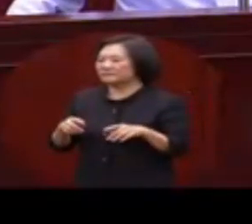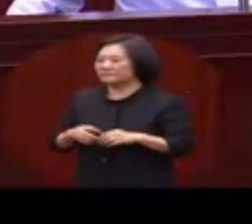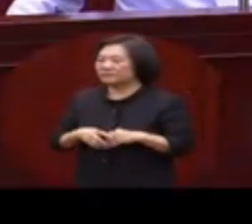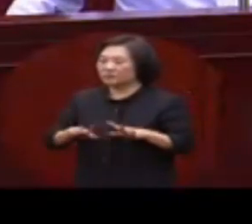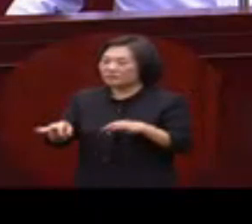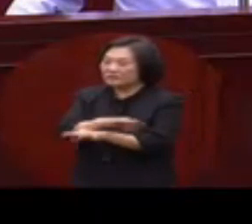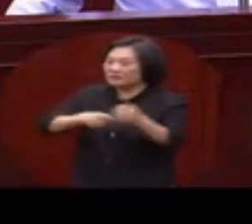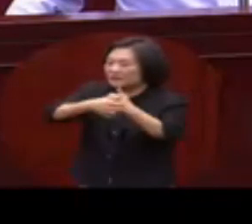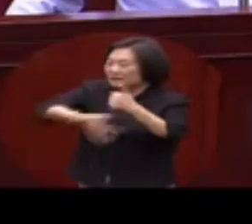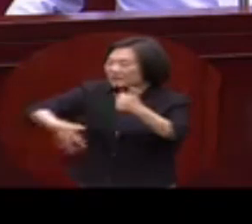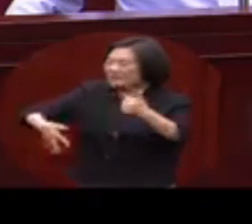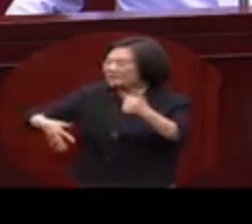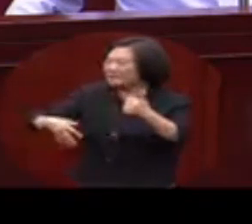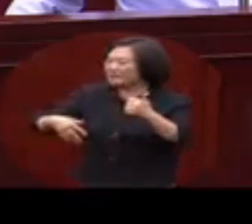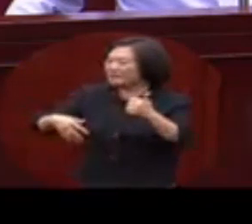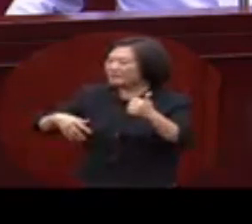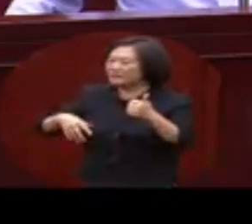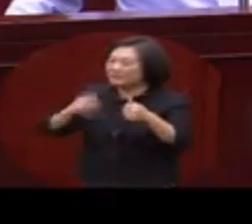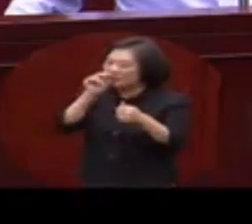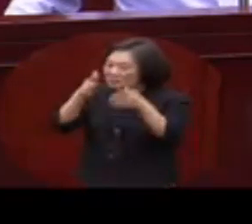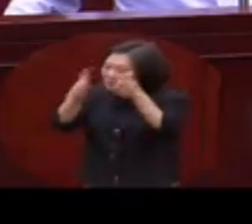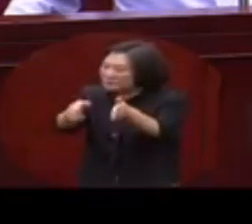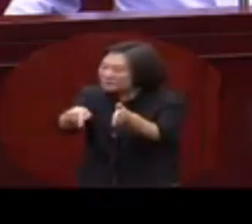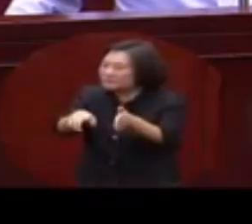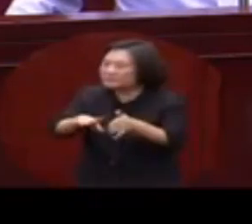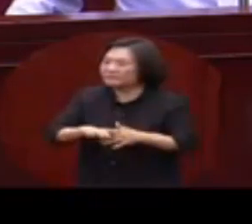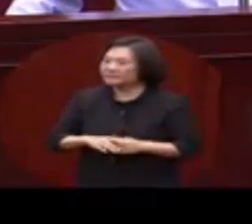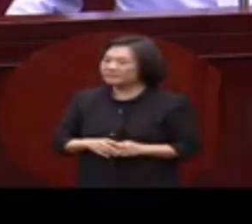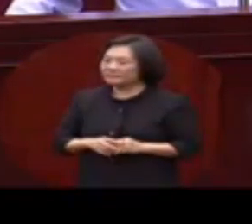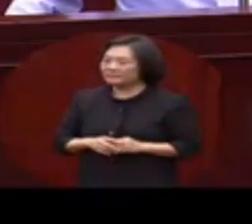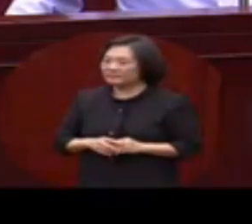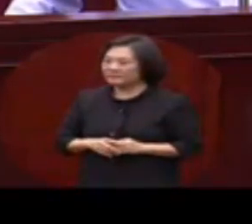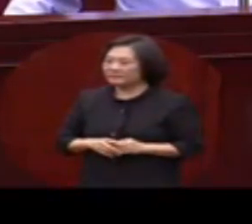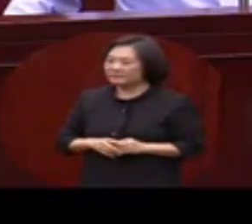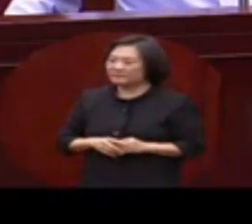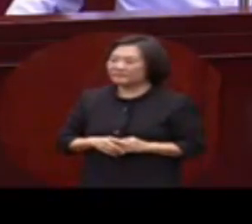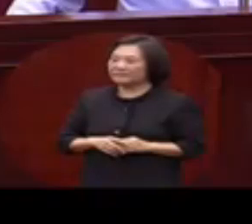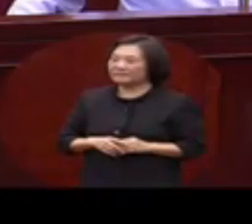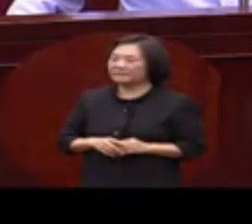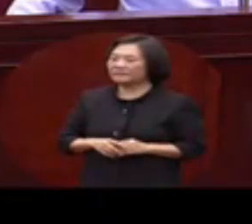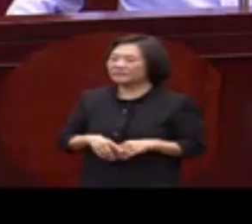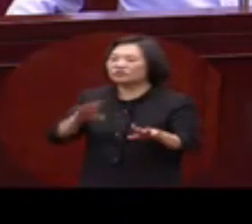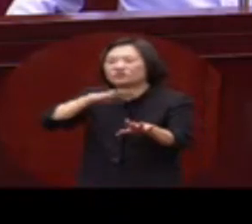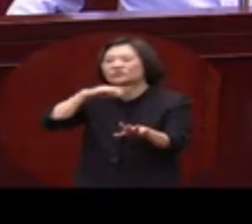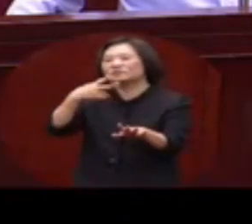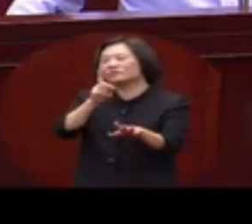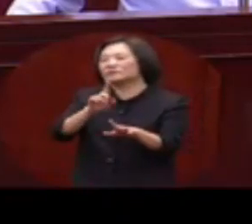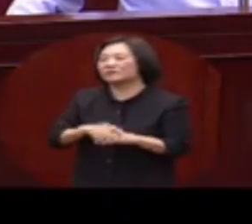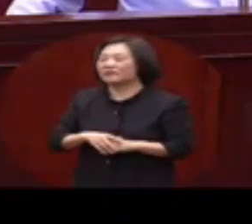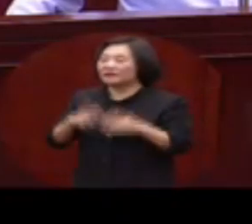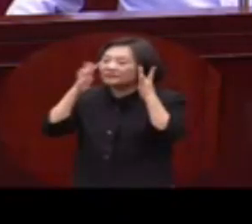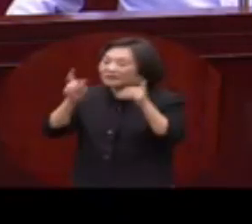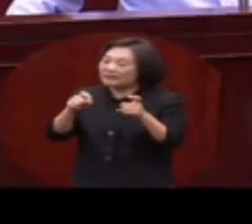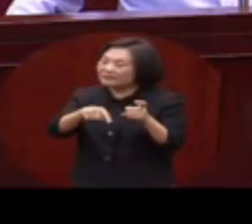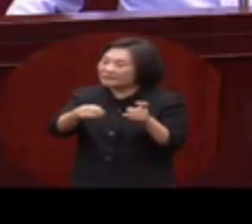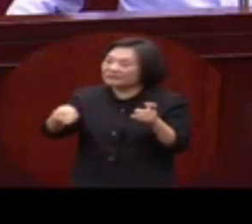么产业特定区的一个免掉那个 30% 的回馈，这个在做。那南港车站是整个台